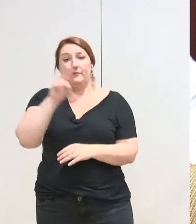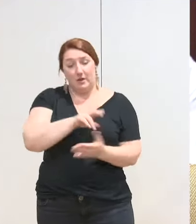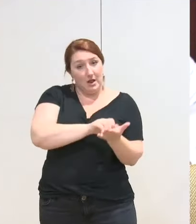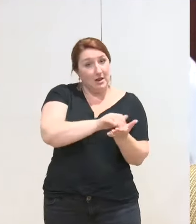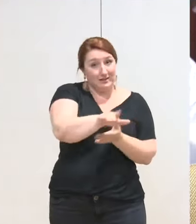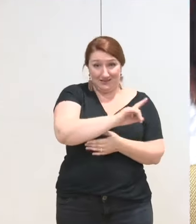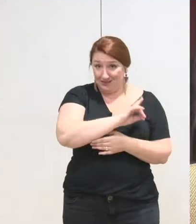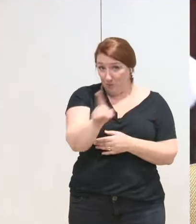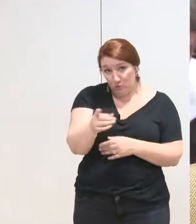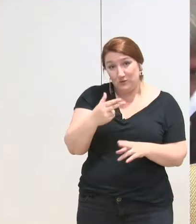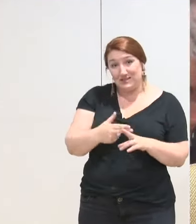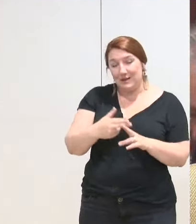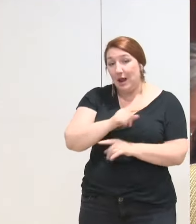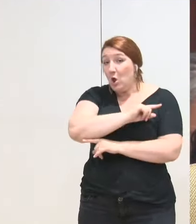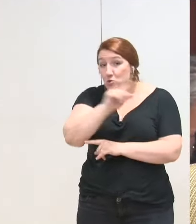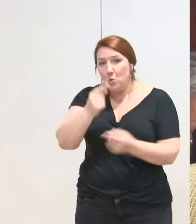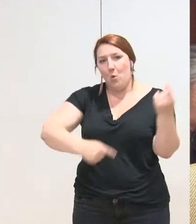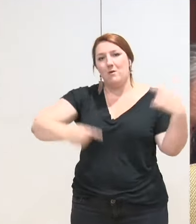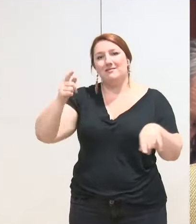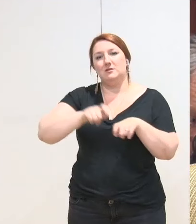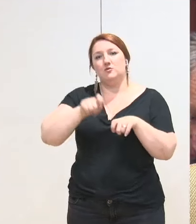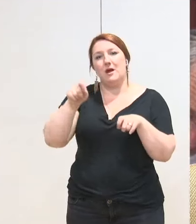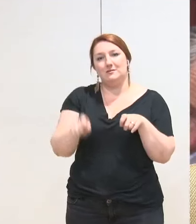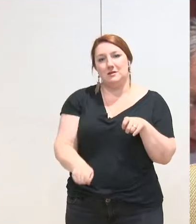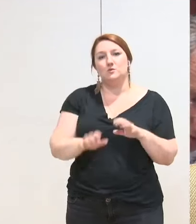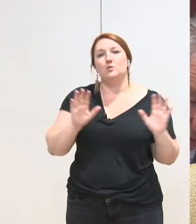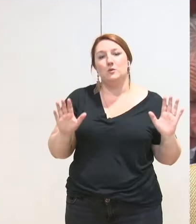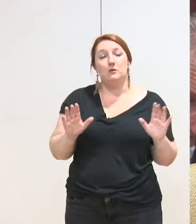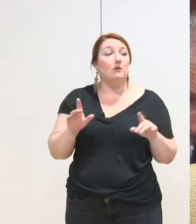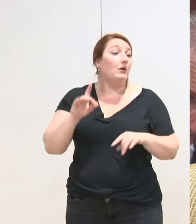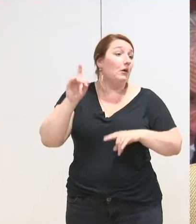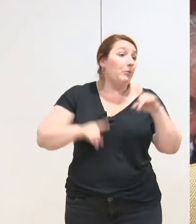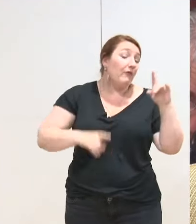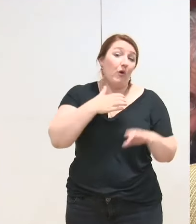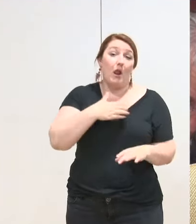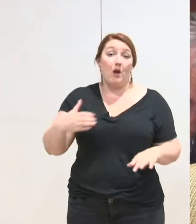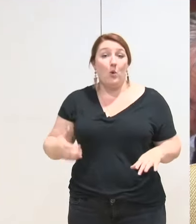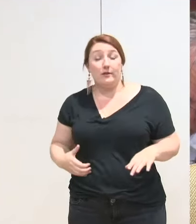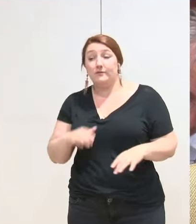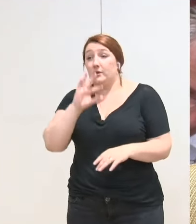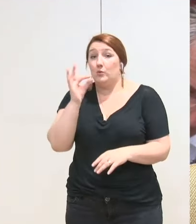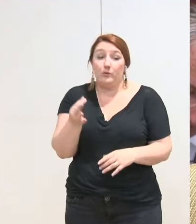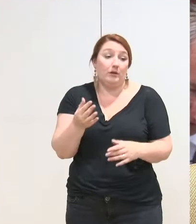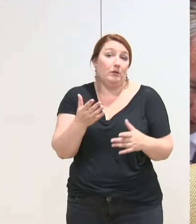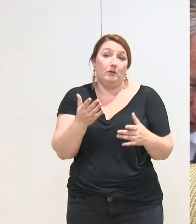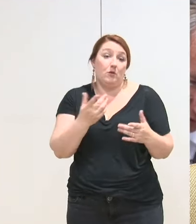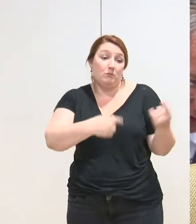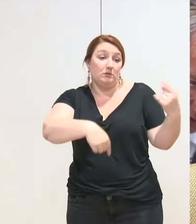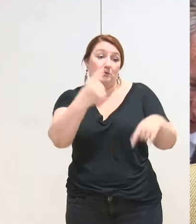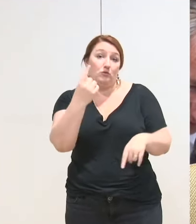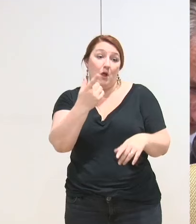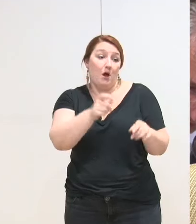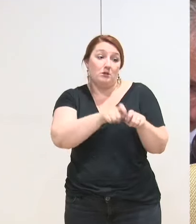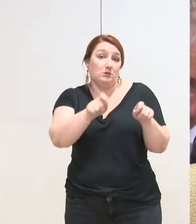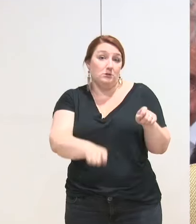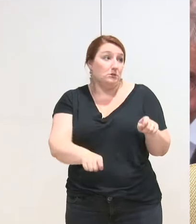d'une non titularisation comme la collectivité est amenée à le faire de temps en temps et pour cela s'est appuyé sur un certain nombre